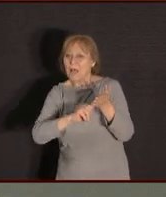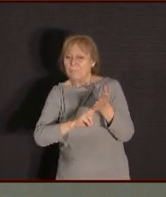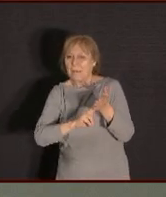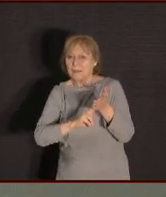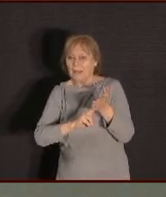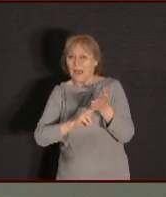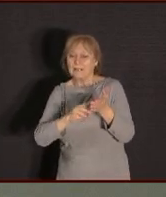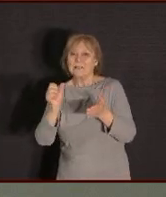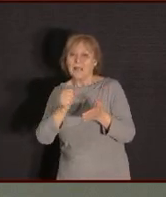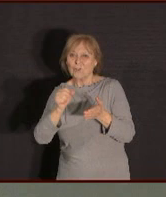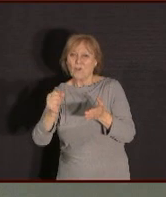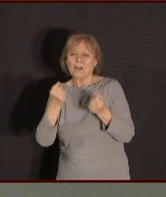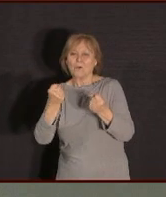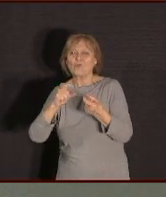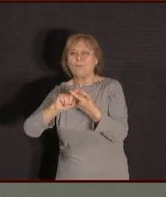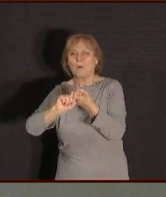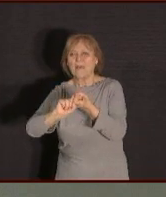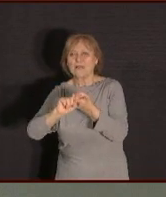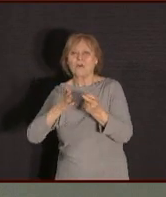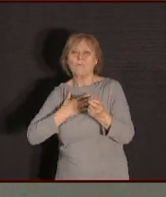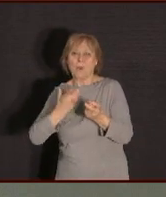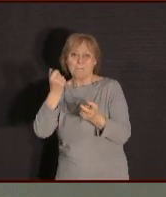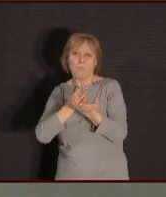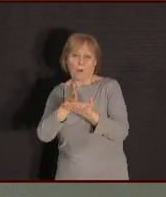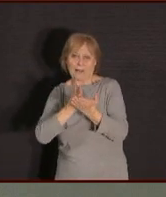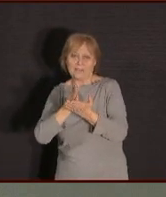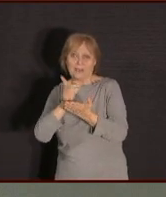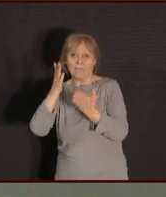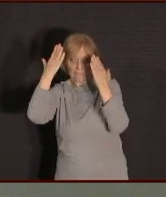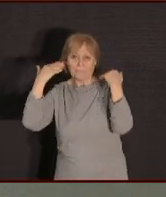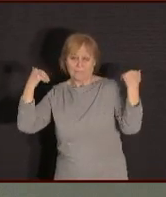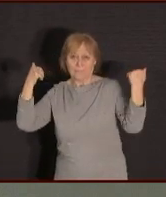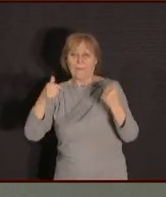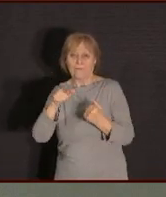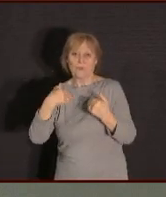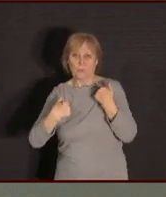zato, ker je tako močno povezan z mojim klicem v redovno življenje.